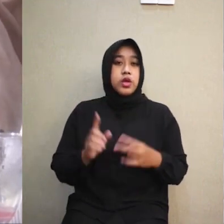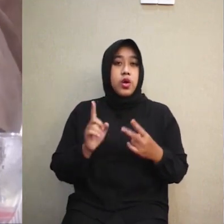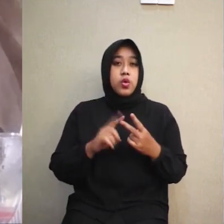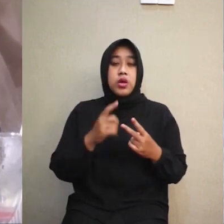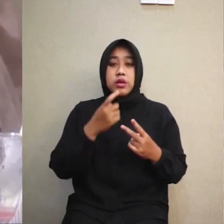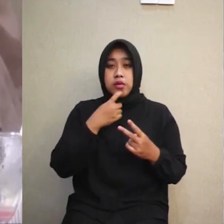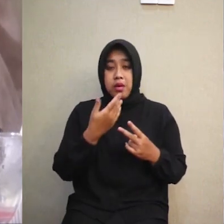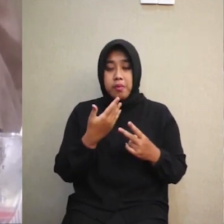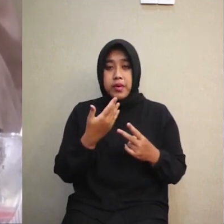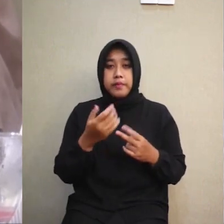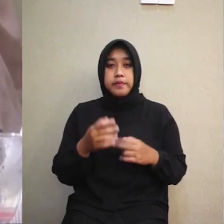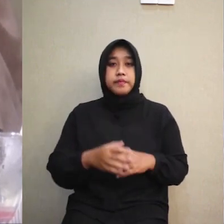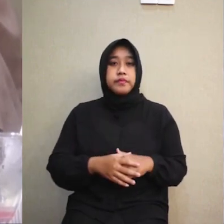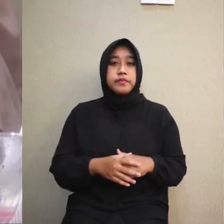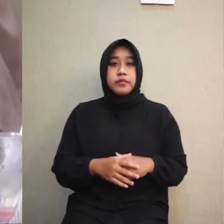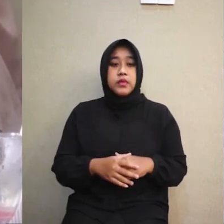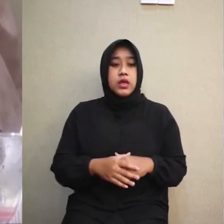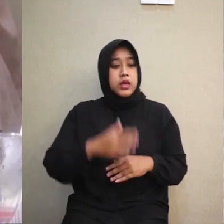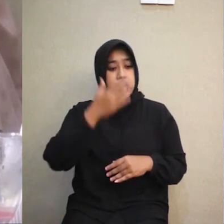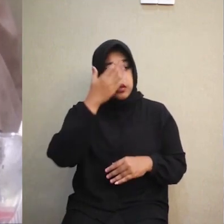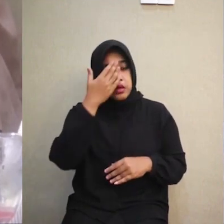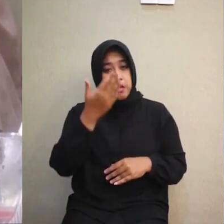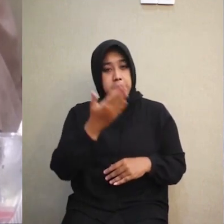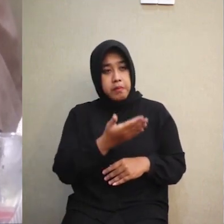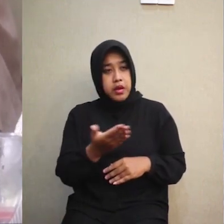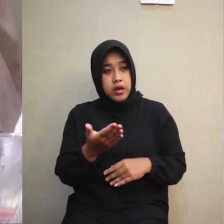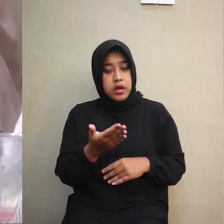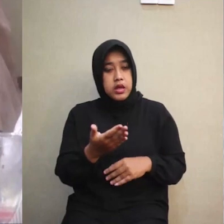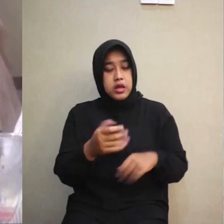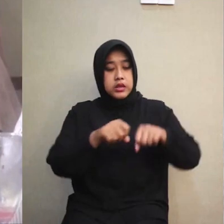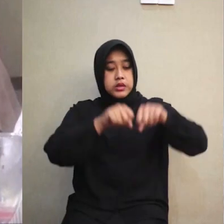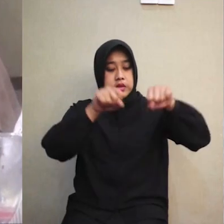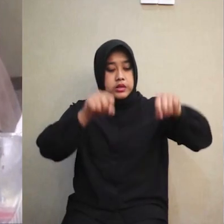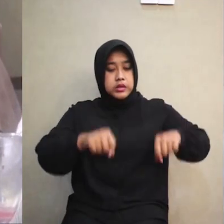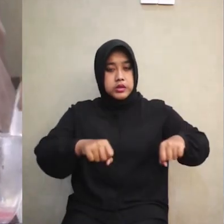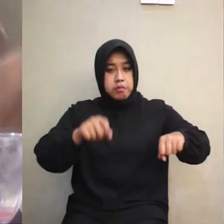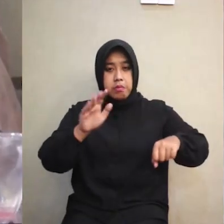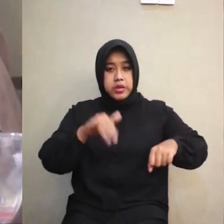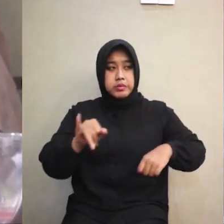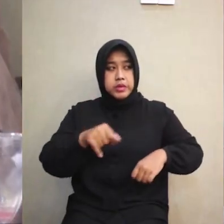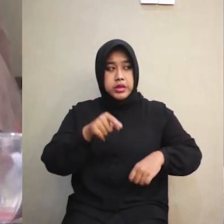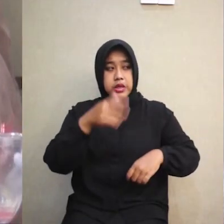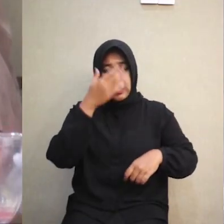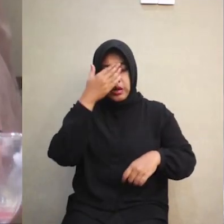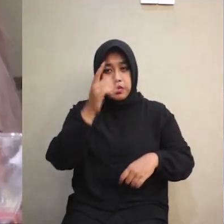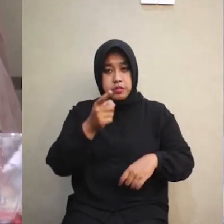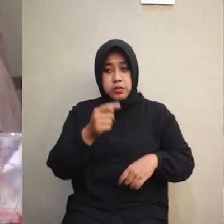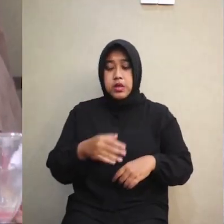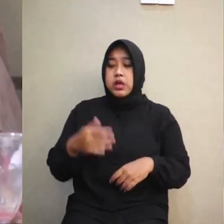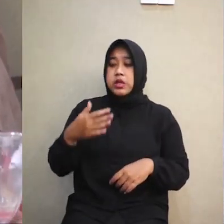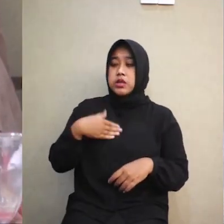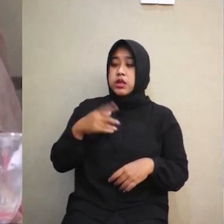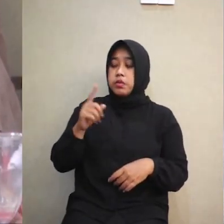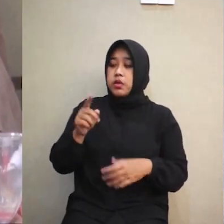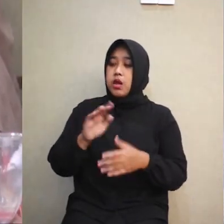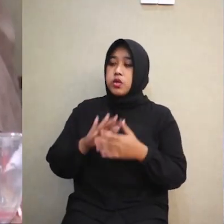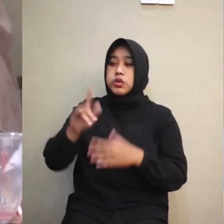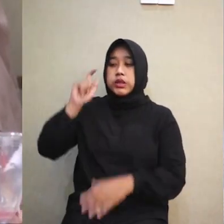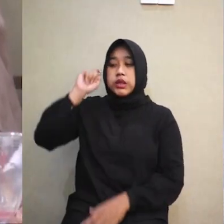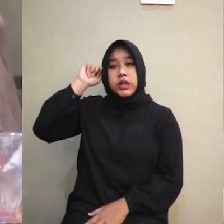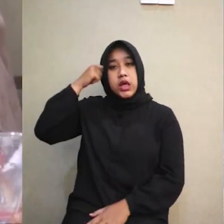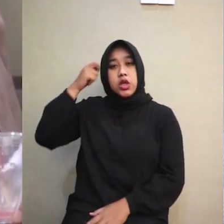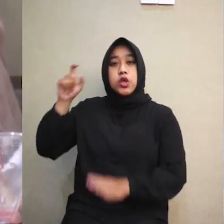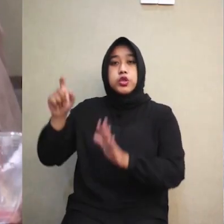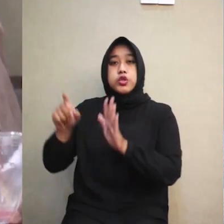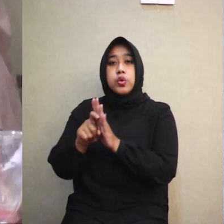berkaitan tadi apa namanya Kenapa kemudian sistem kita masih seperti ini gitu ya saya tuh tadi tiba-tiba teringat misalnya